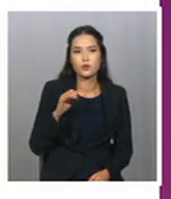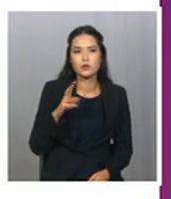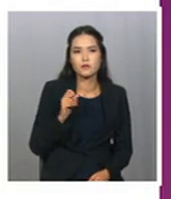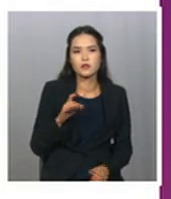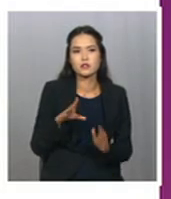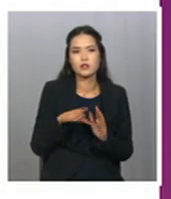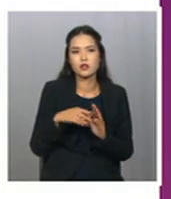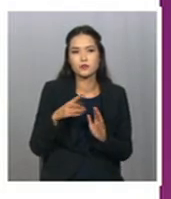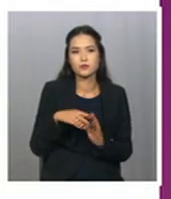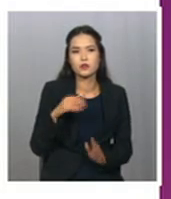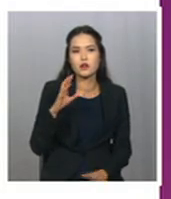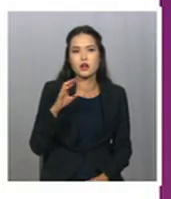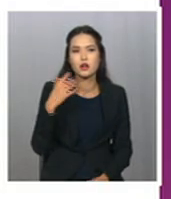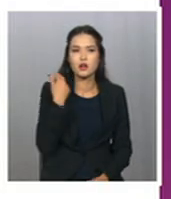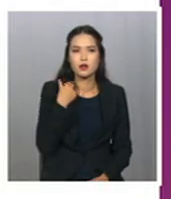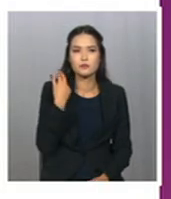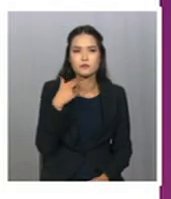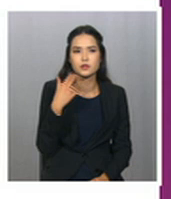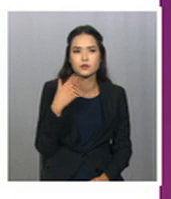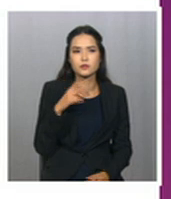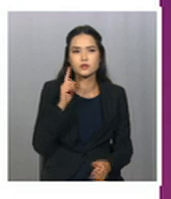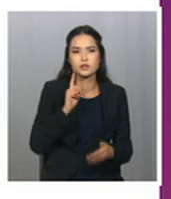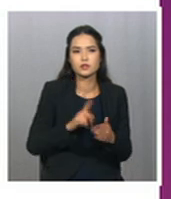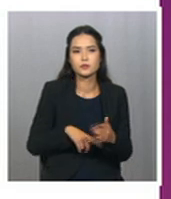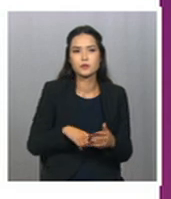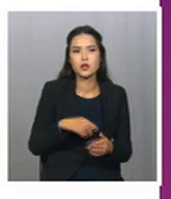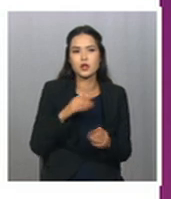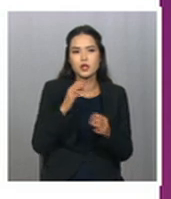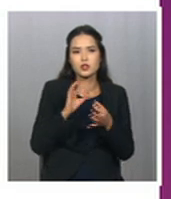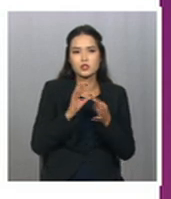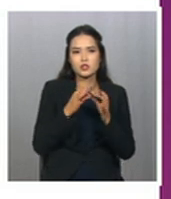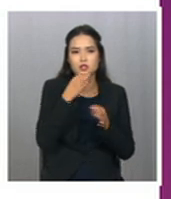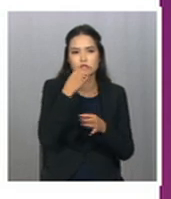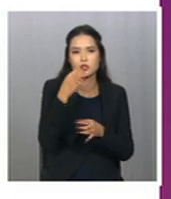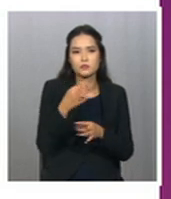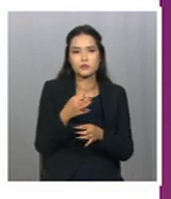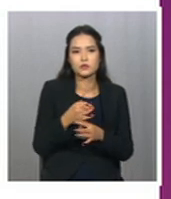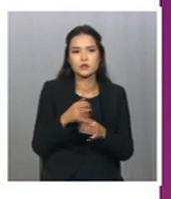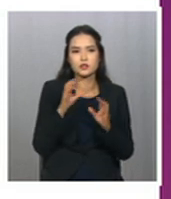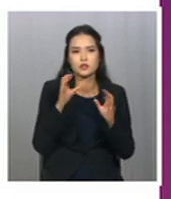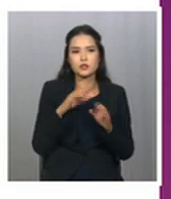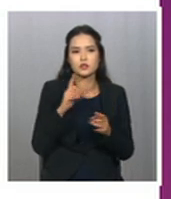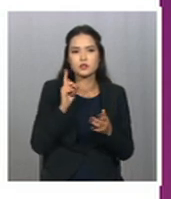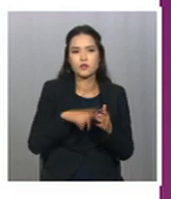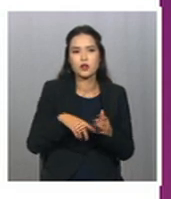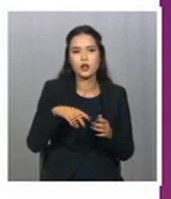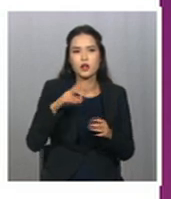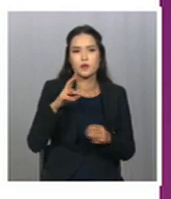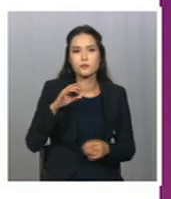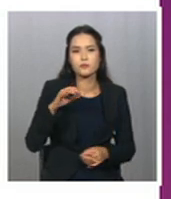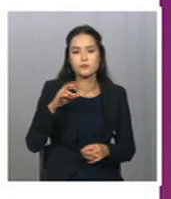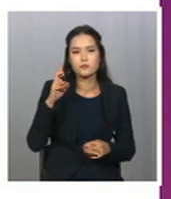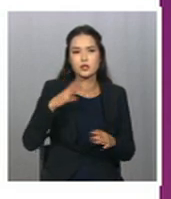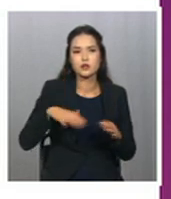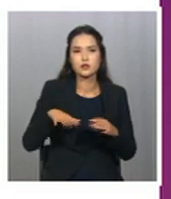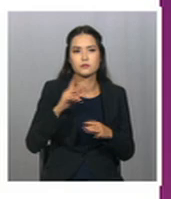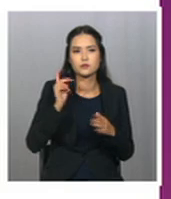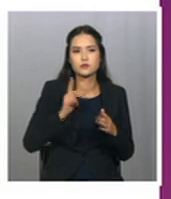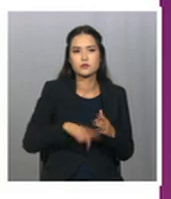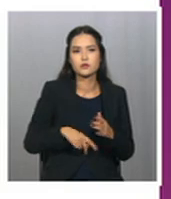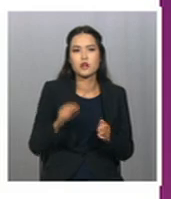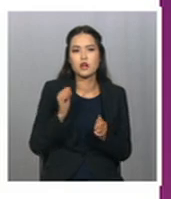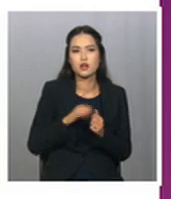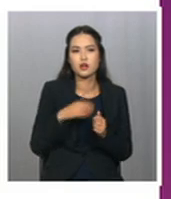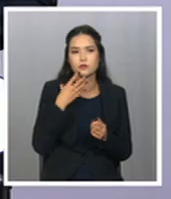сайлаушылар алдында Америкаға сенуге, жеке жауапкершілік дәстүрлеріне сенуге, мекемелерге сенуге және әркімді өз-өзіне